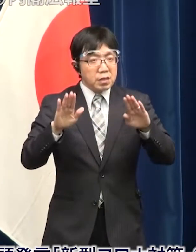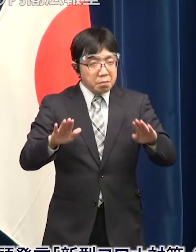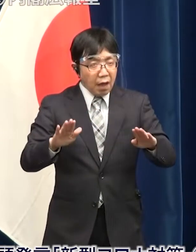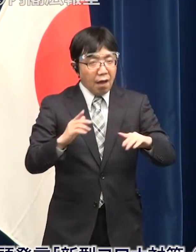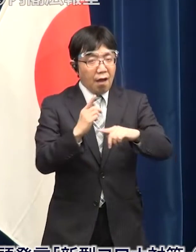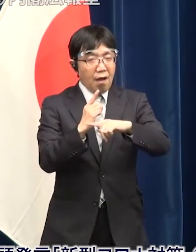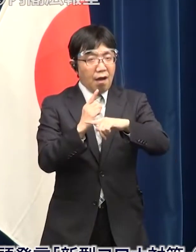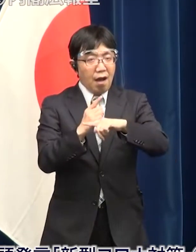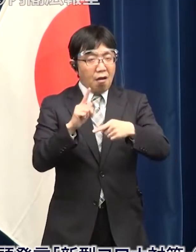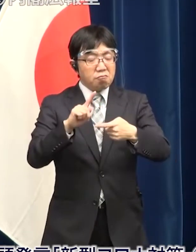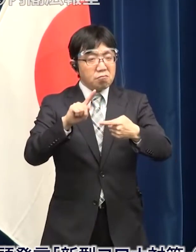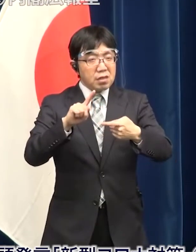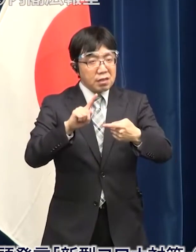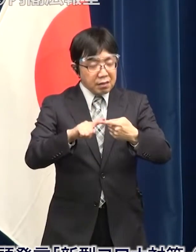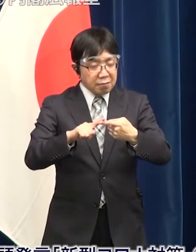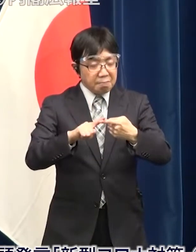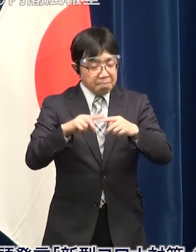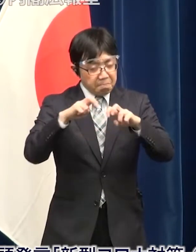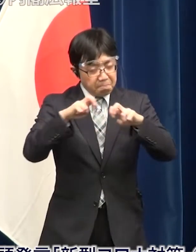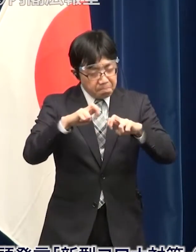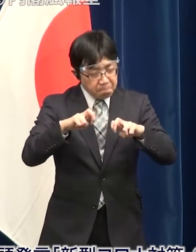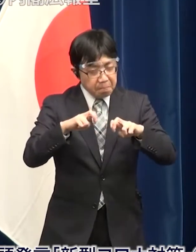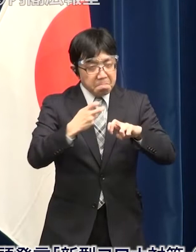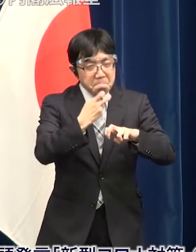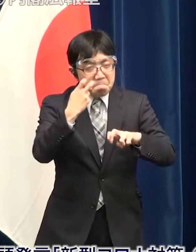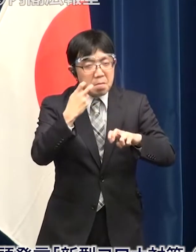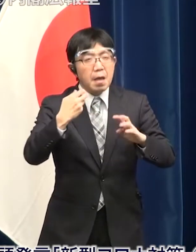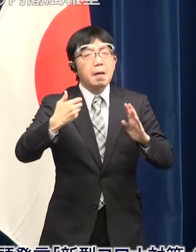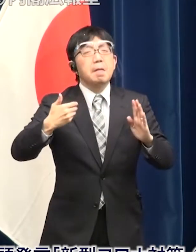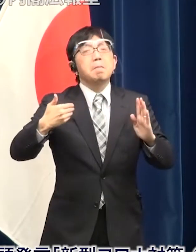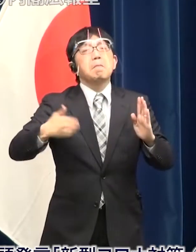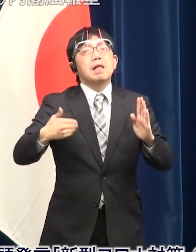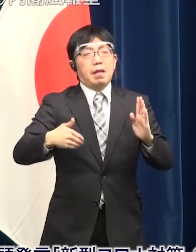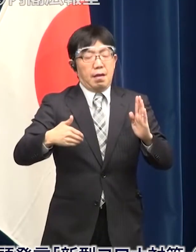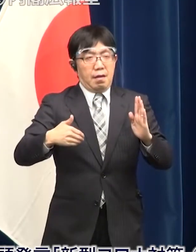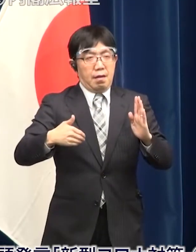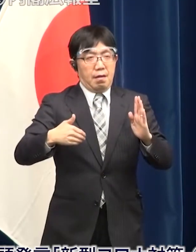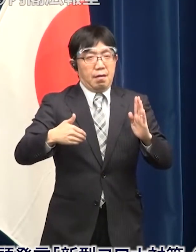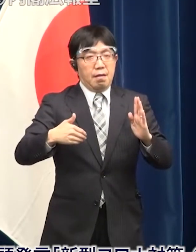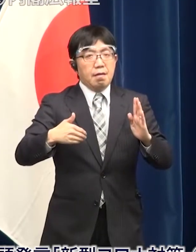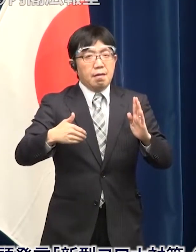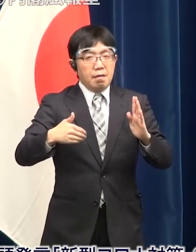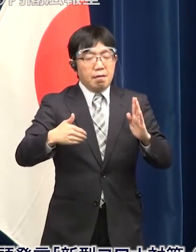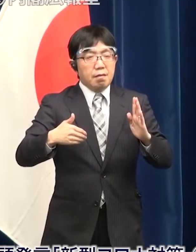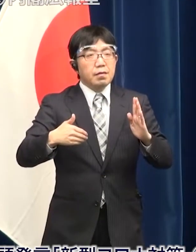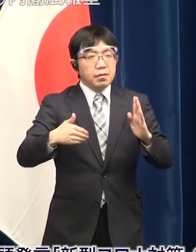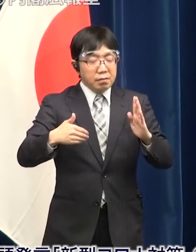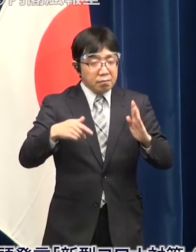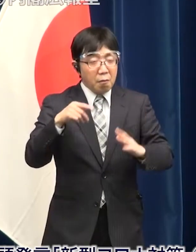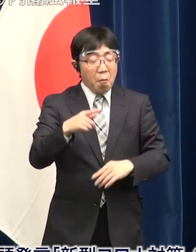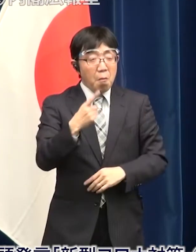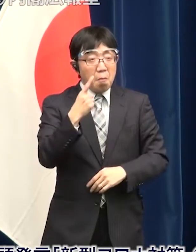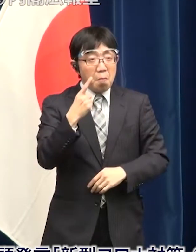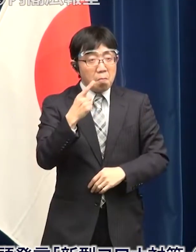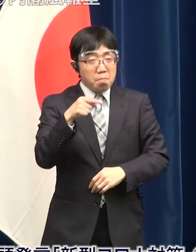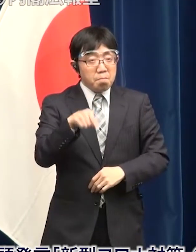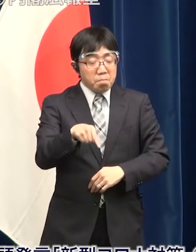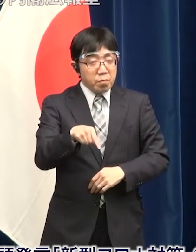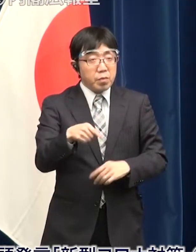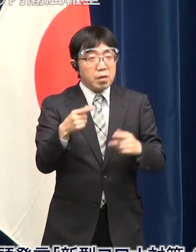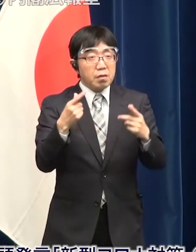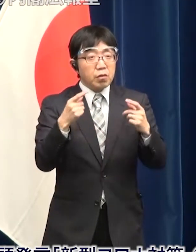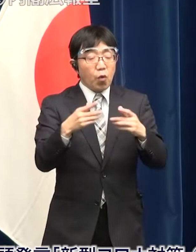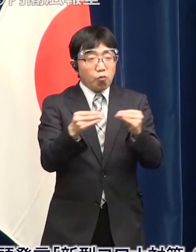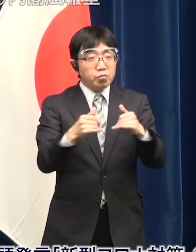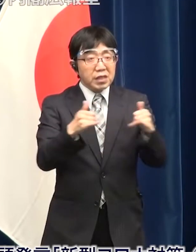明らかとなっていない状況においてはそうでなければ国民の皆さんの命を守ることが